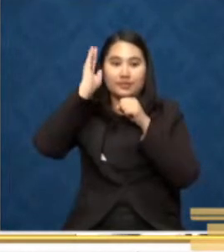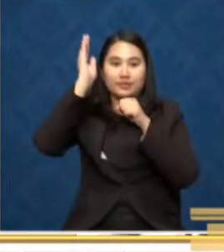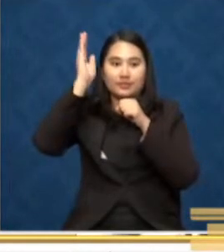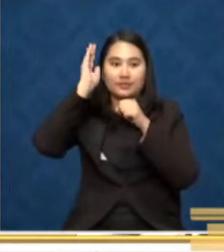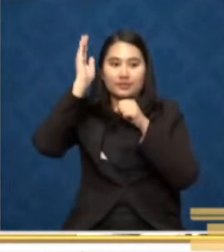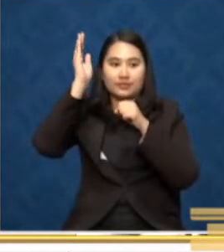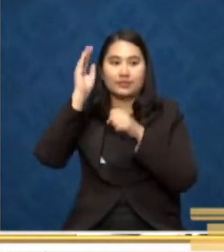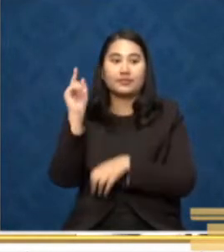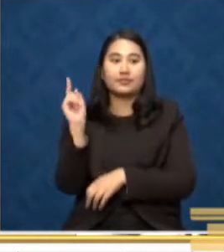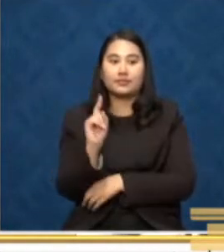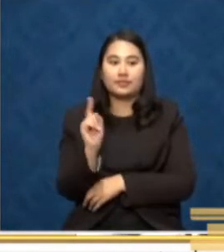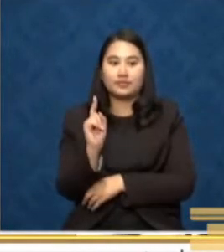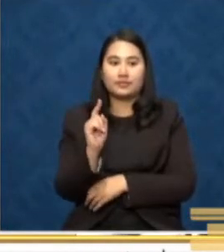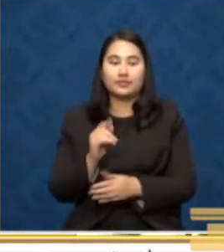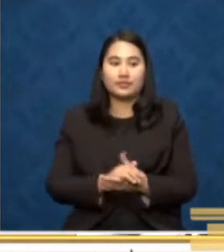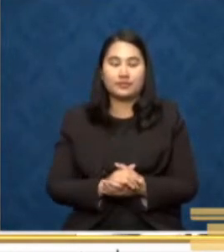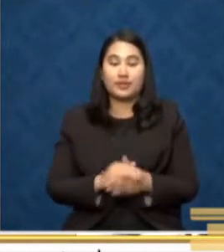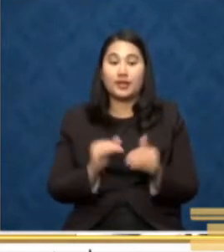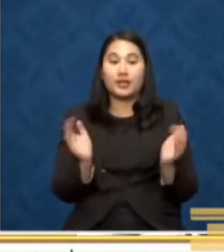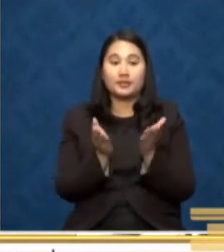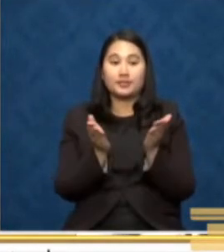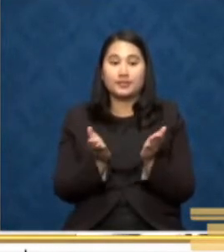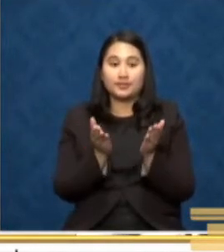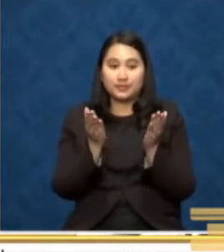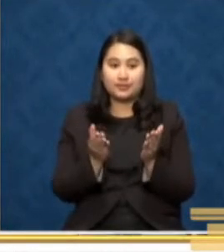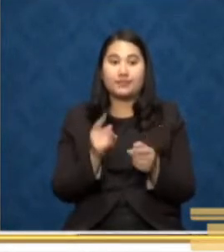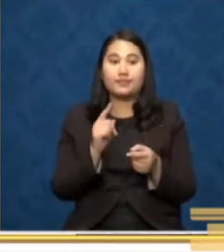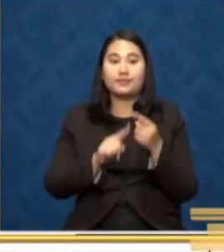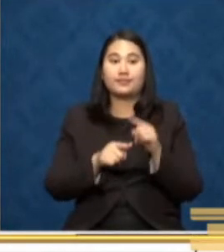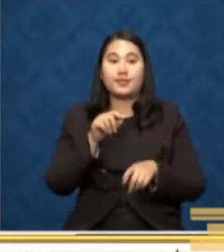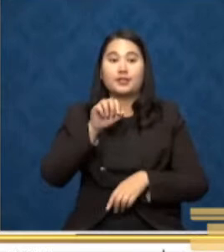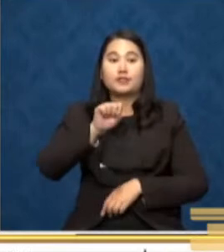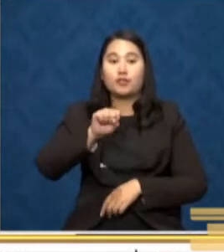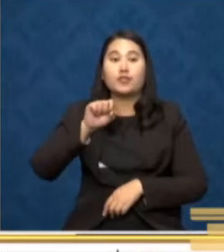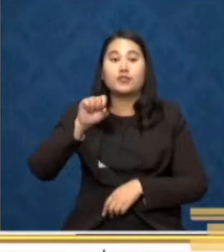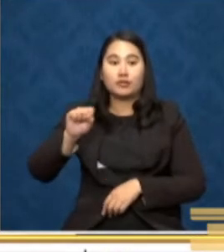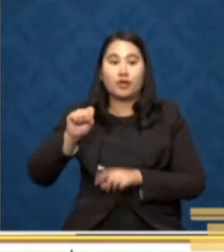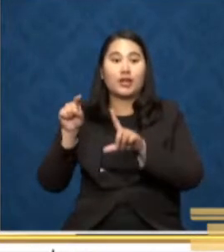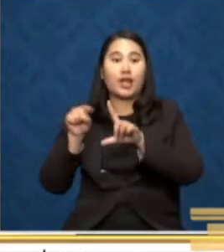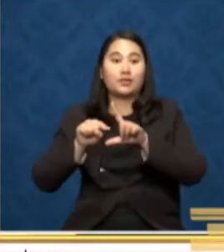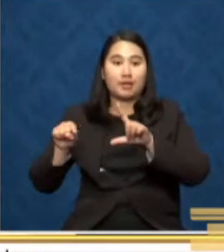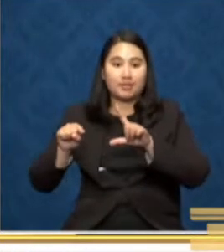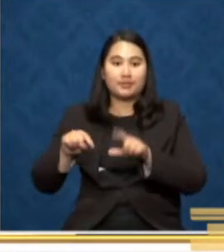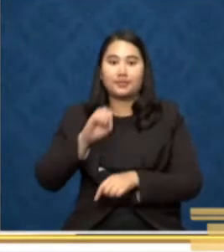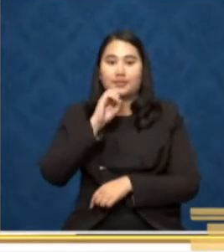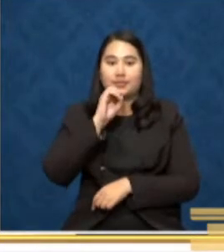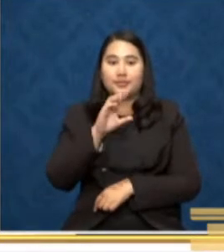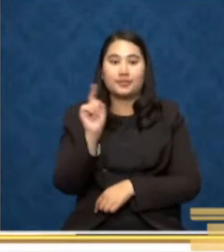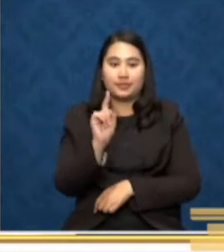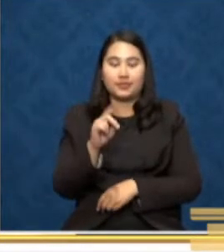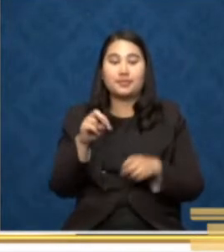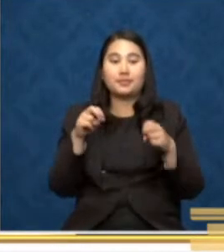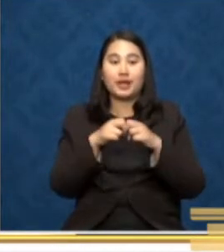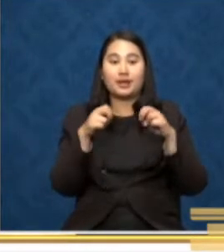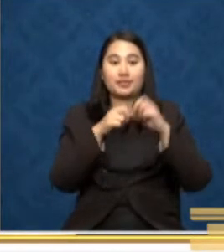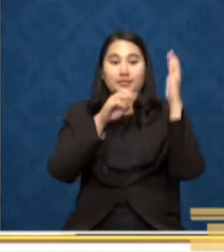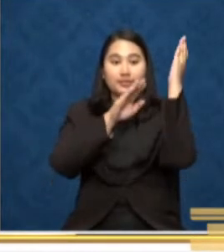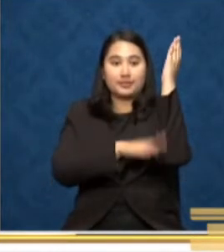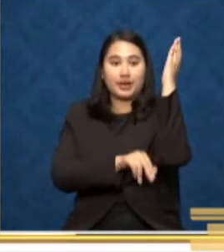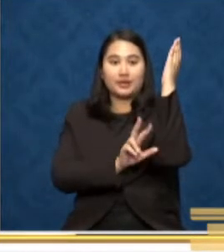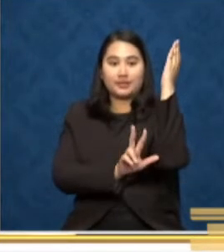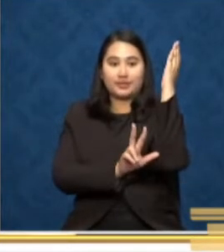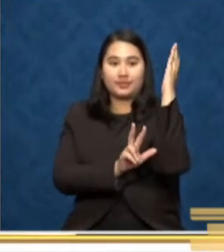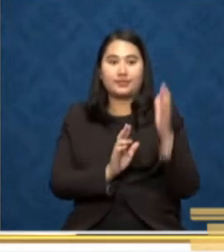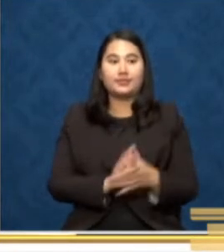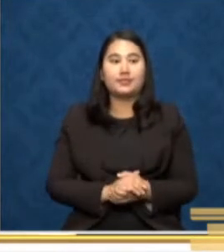อภิปรายเพื่อที่จะสนับสนุนยติของเพื่อนสมาชิกนะคะคุณดำรอนปัญจรเรื่องความขัดแย้งใน3จังหวัดชายแดนใต้ค่ะท่